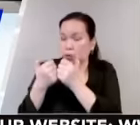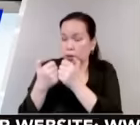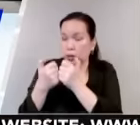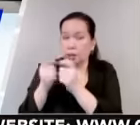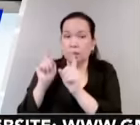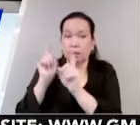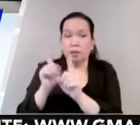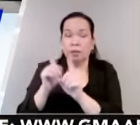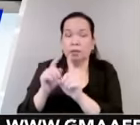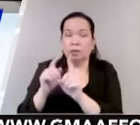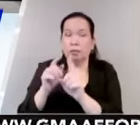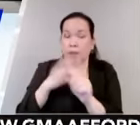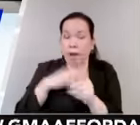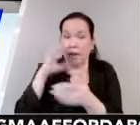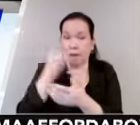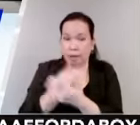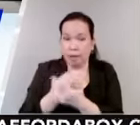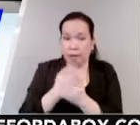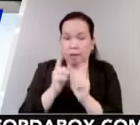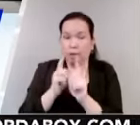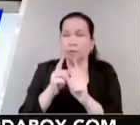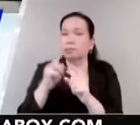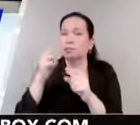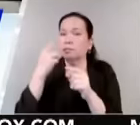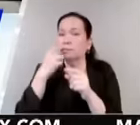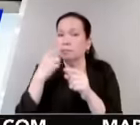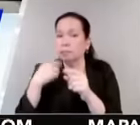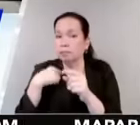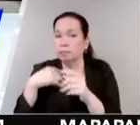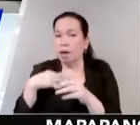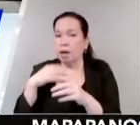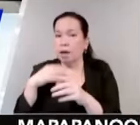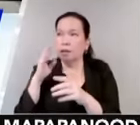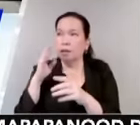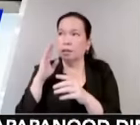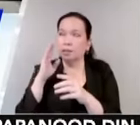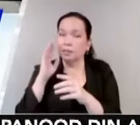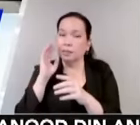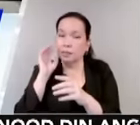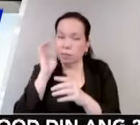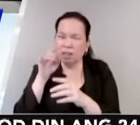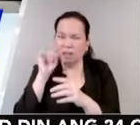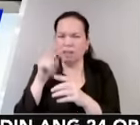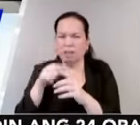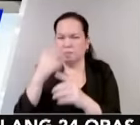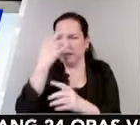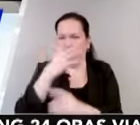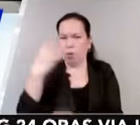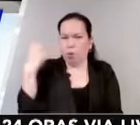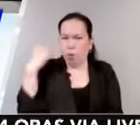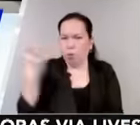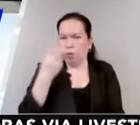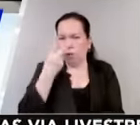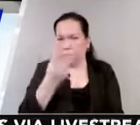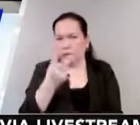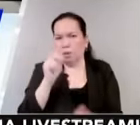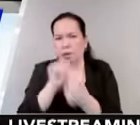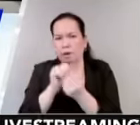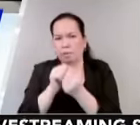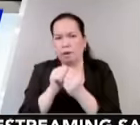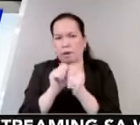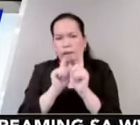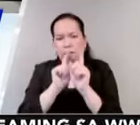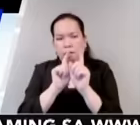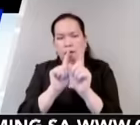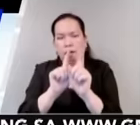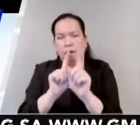po sa akin ng kapatid ko na nagalit po si coach nung nakita yung bouquet po na dala ng boyfriend